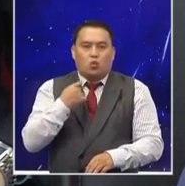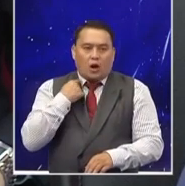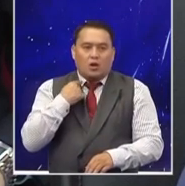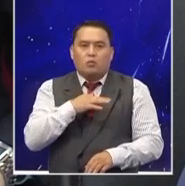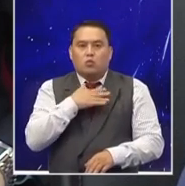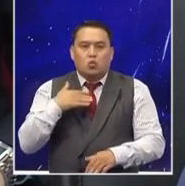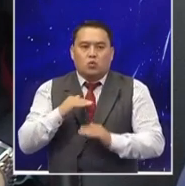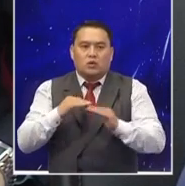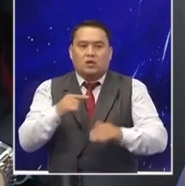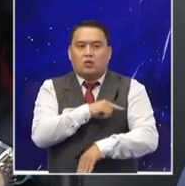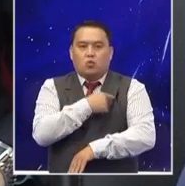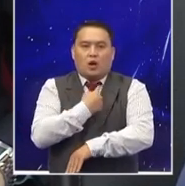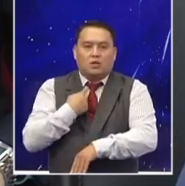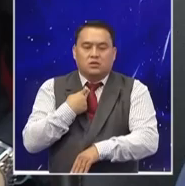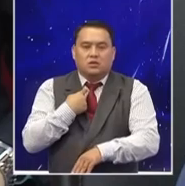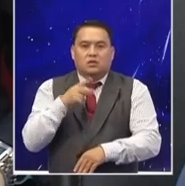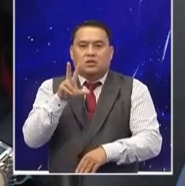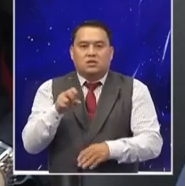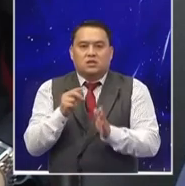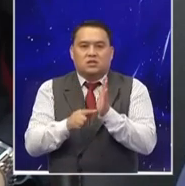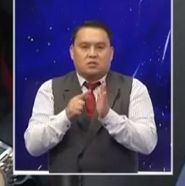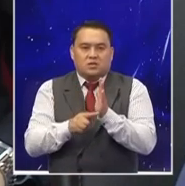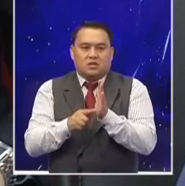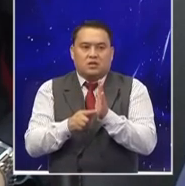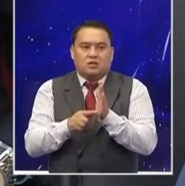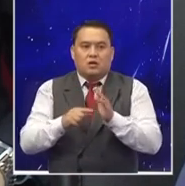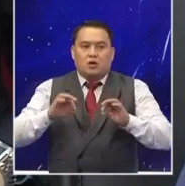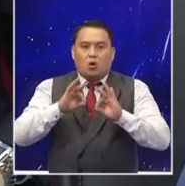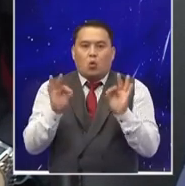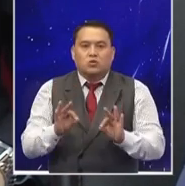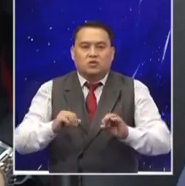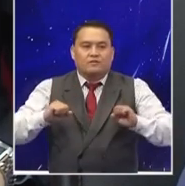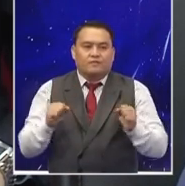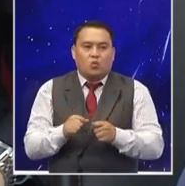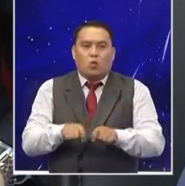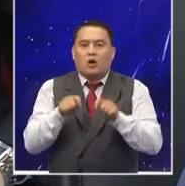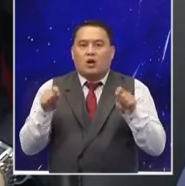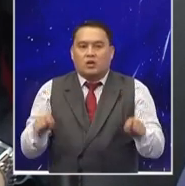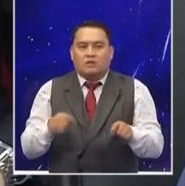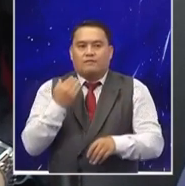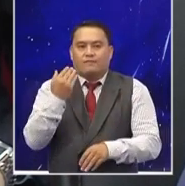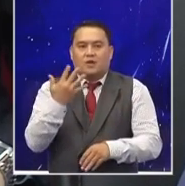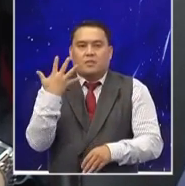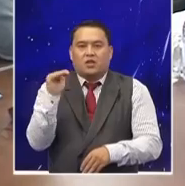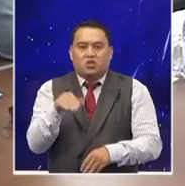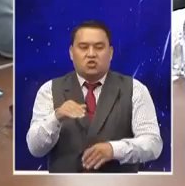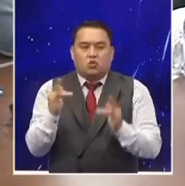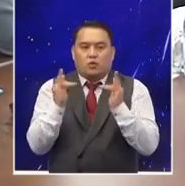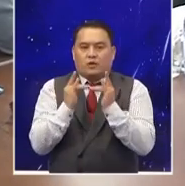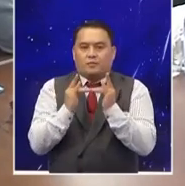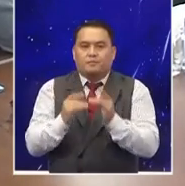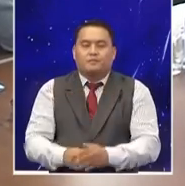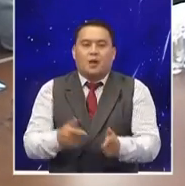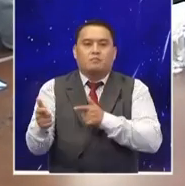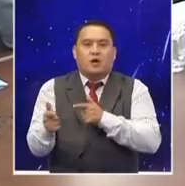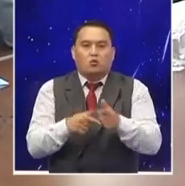многопрофильной больницы 307 sky севок к осенне-зимнему периоду будет развернут она дралась мелочей в